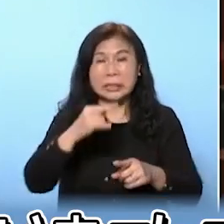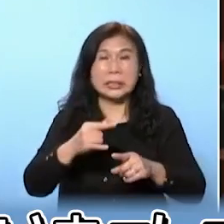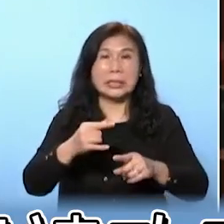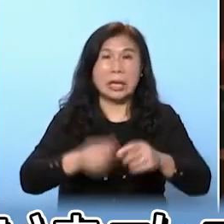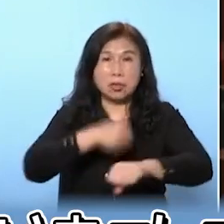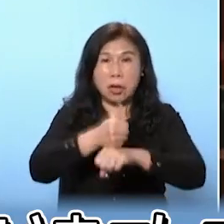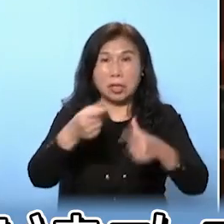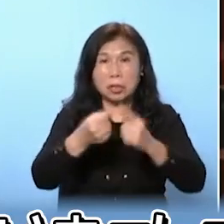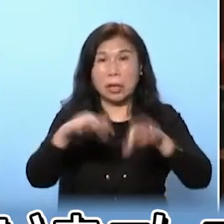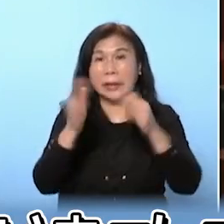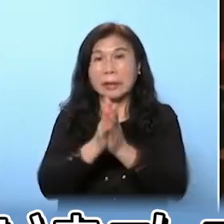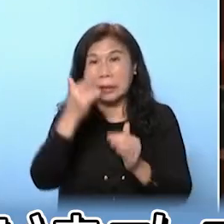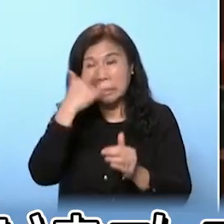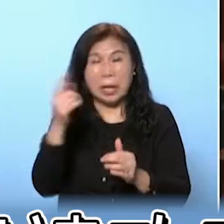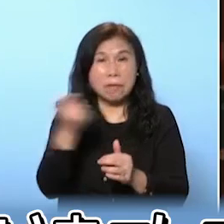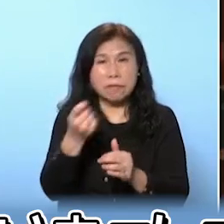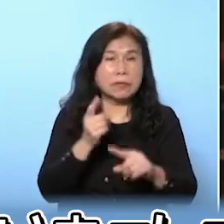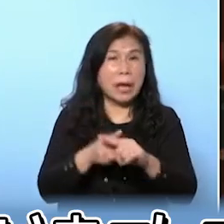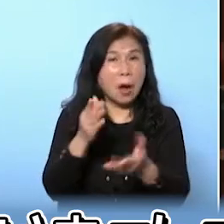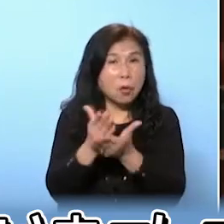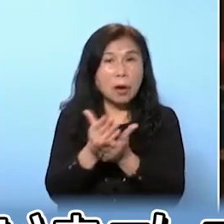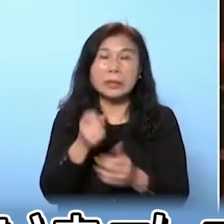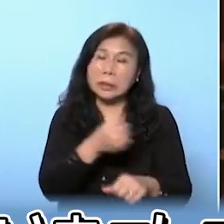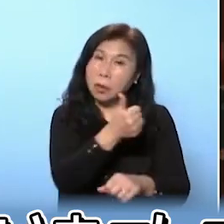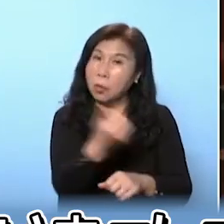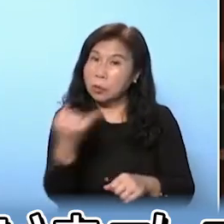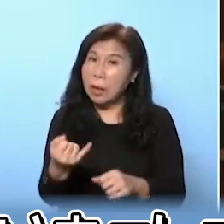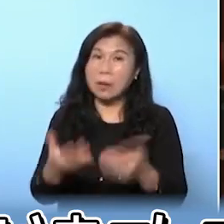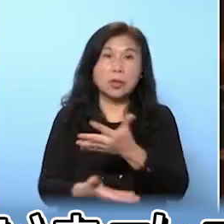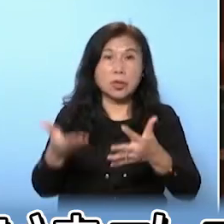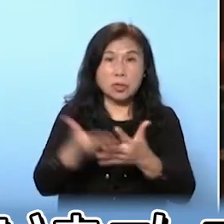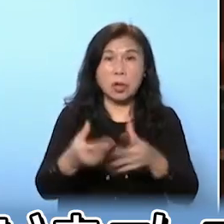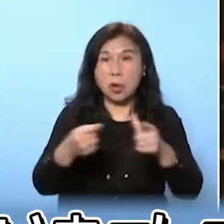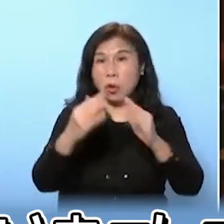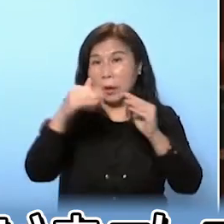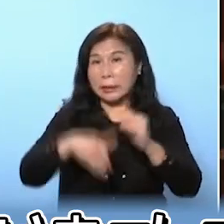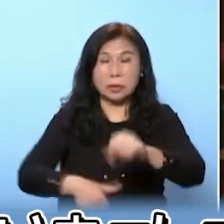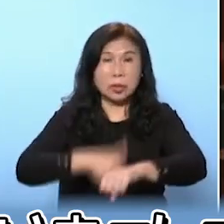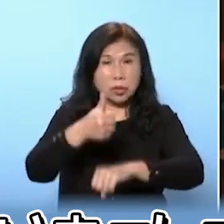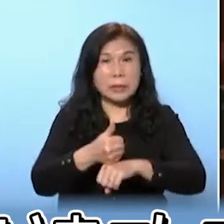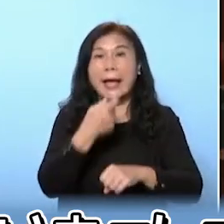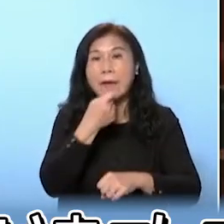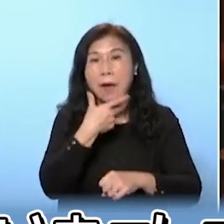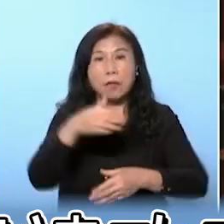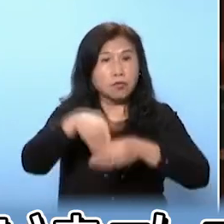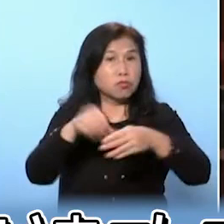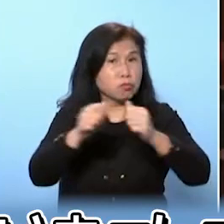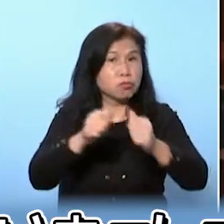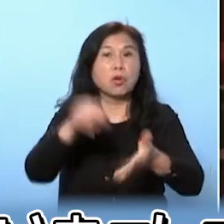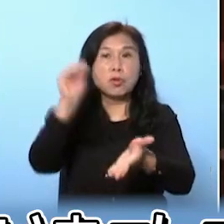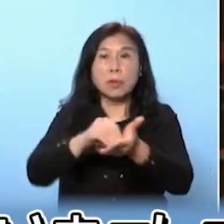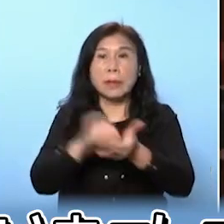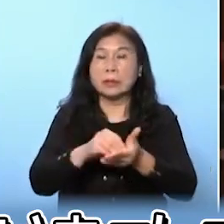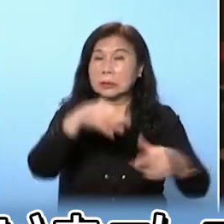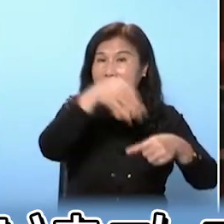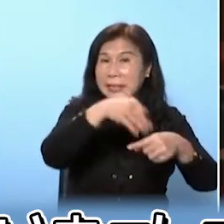力，研究設立新板塊的可行性和利弊，以提升企業在香港上市的意願，並且要確保